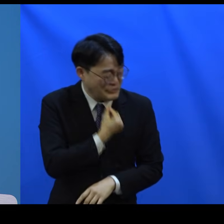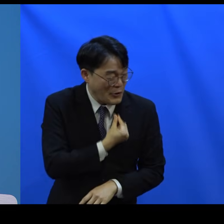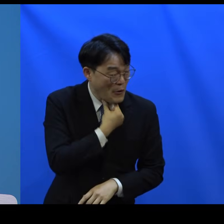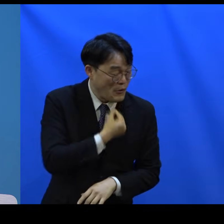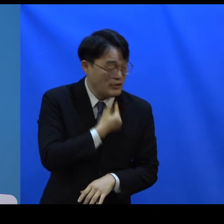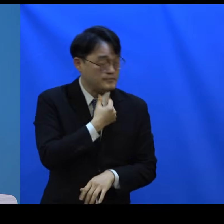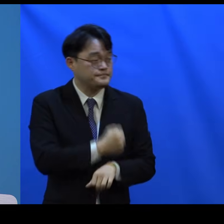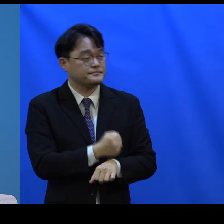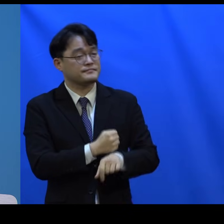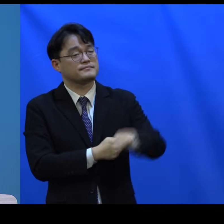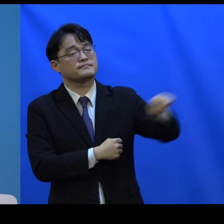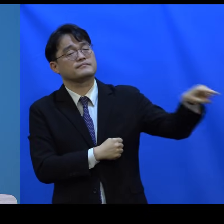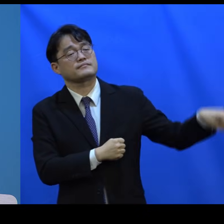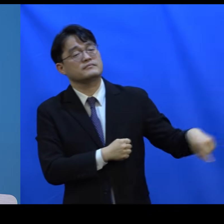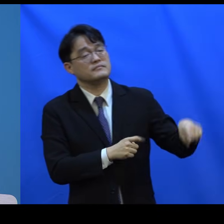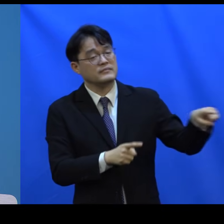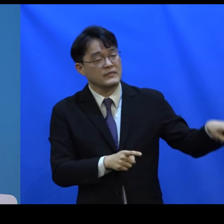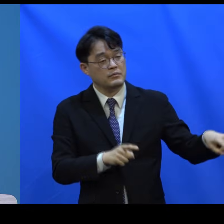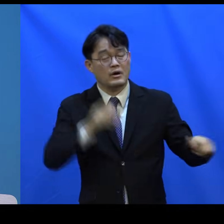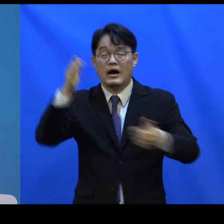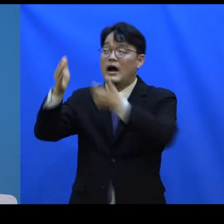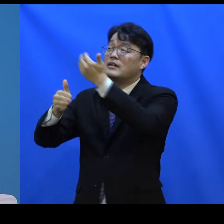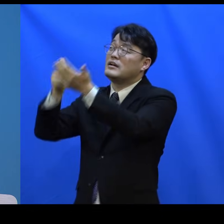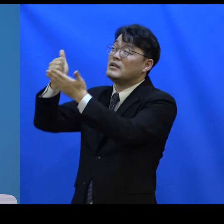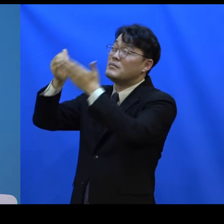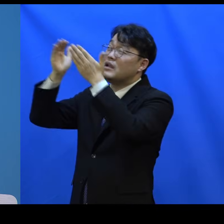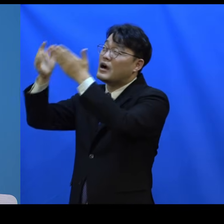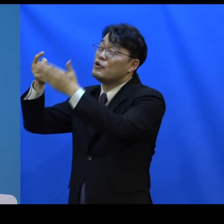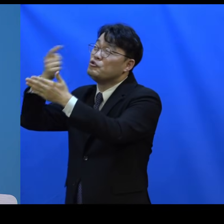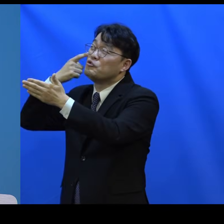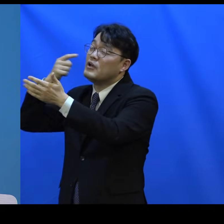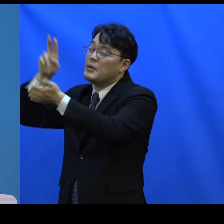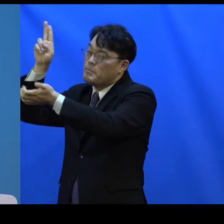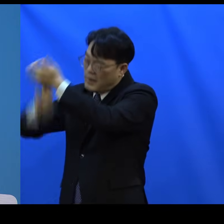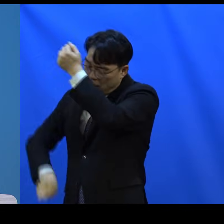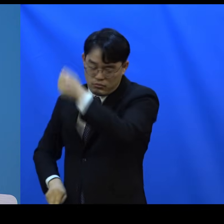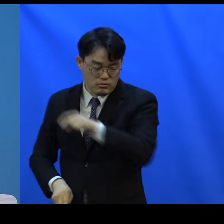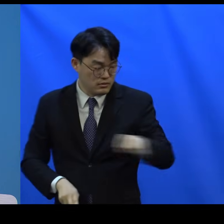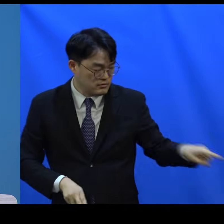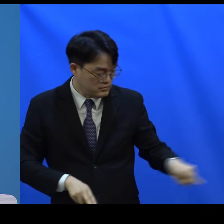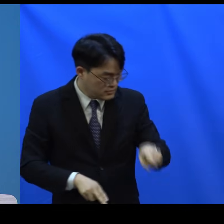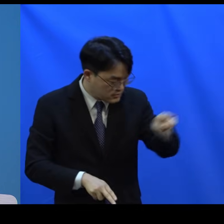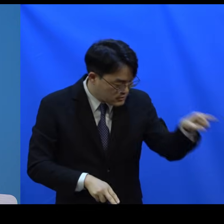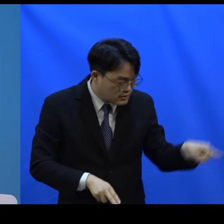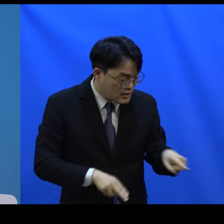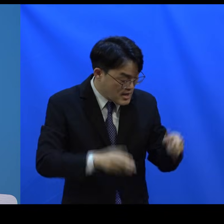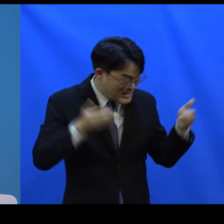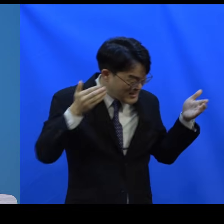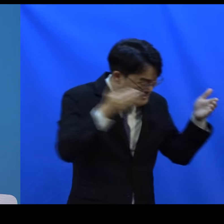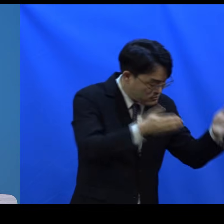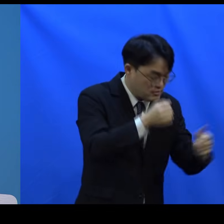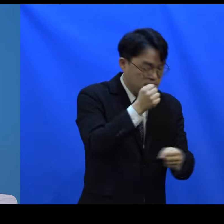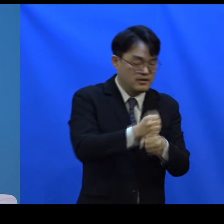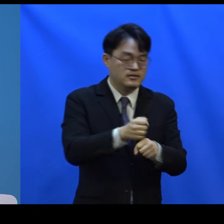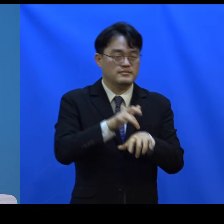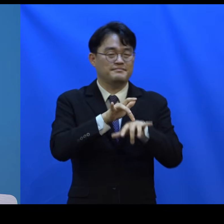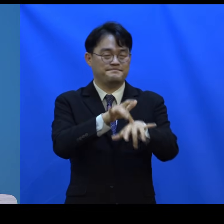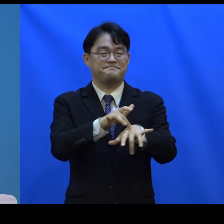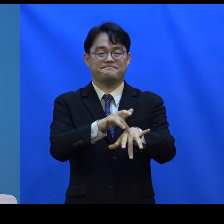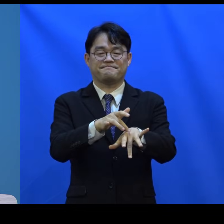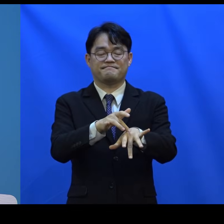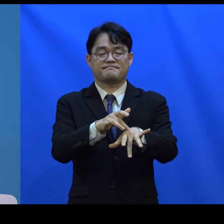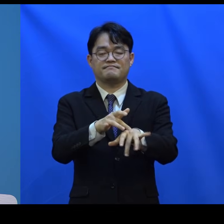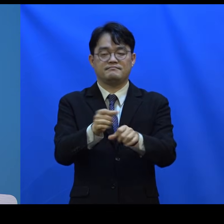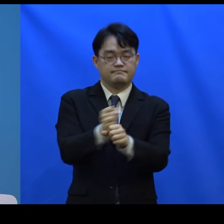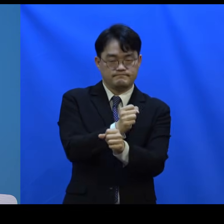초점을 맞춘 이 가인, 결국은 사람을 죽이죠. 그래서 인류 최초의 비극은, 살인은 예배 후에 일어난 거예요.